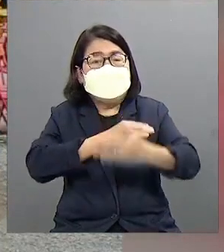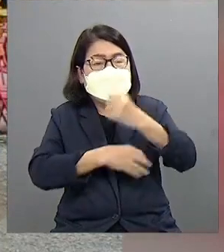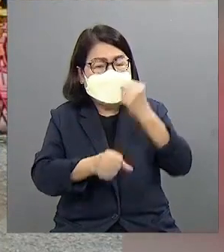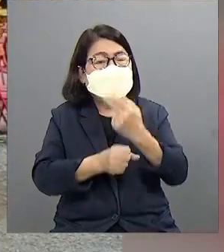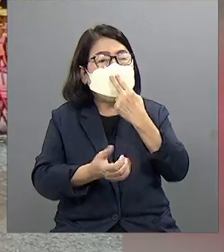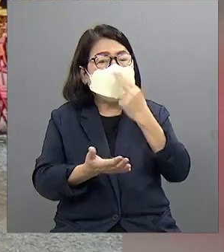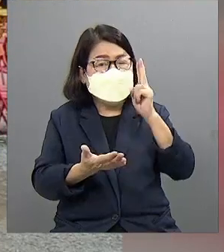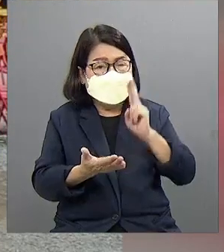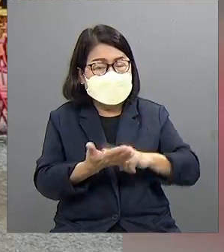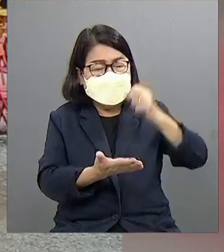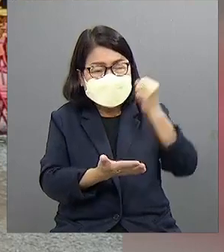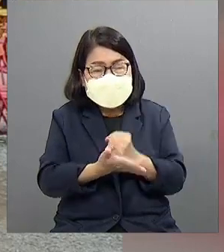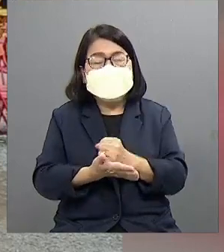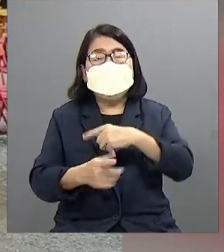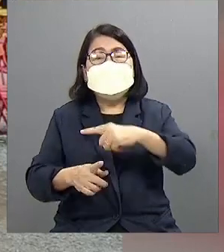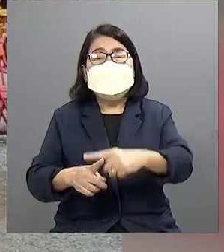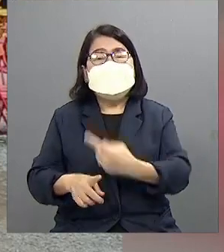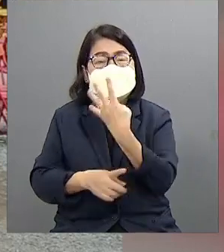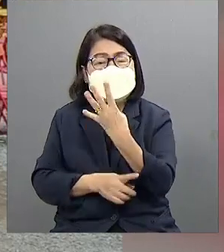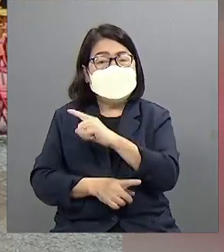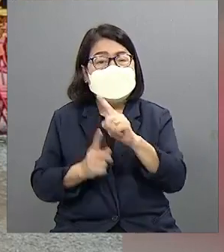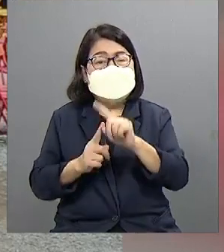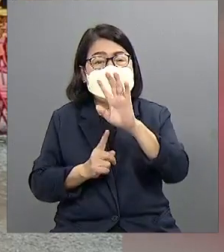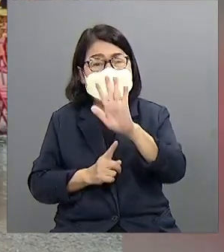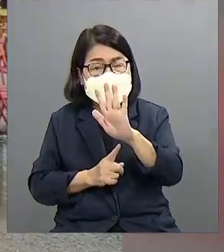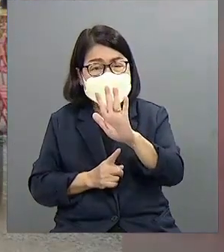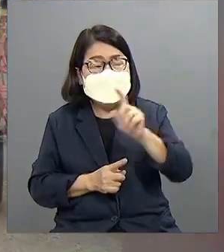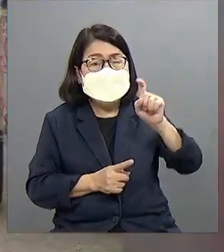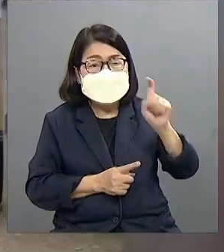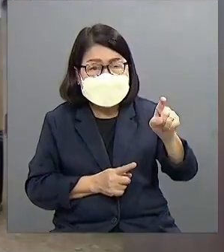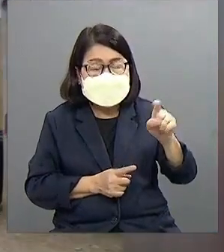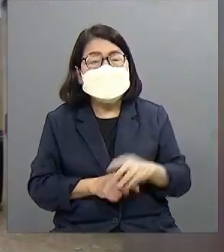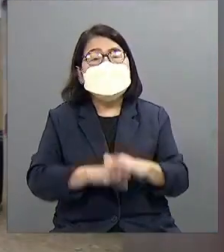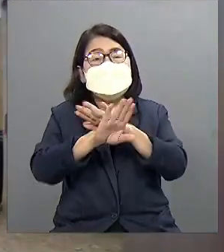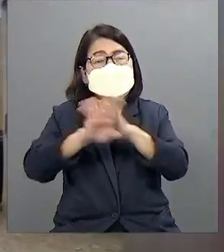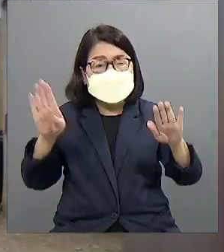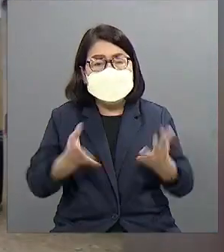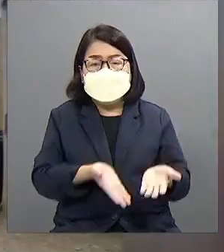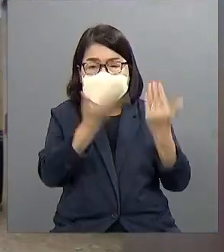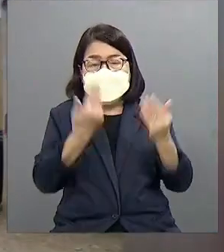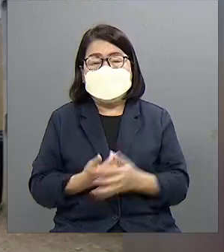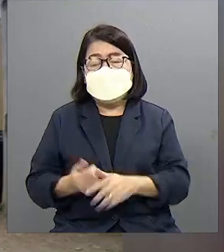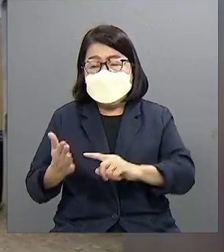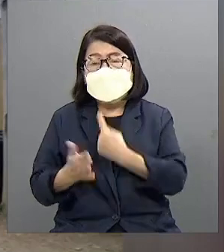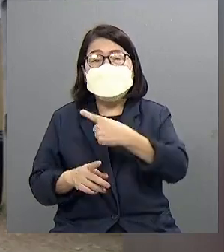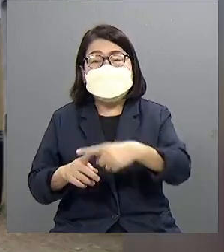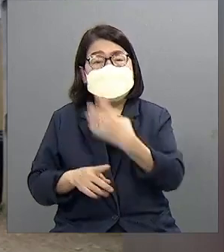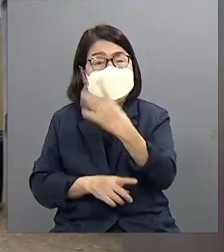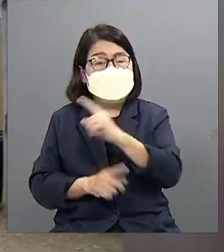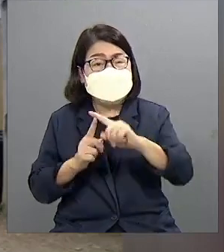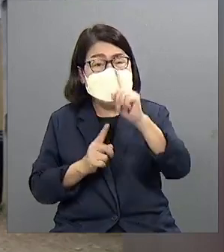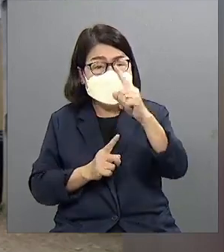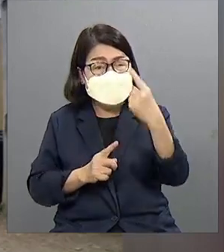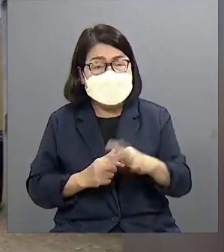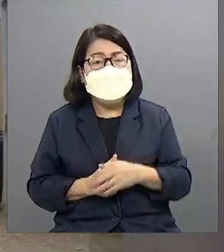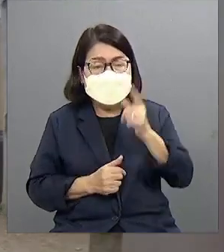ายนที่ผ่านมาให้ยกเลิกการได้รับสิทธิ์การเช่านะตั้งแต่1เมษายนพร้อมกับแจ้งให้ดำเนินการขนย้